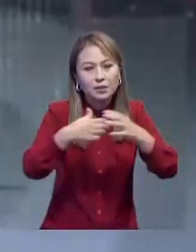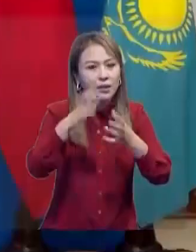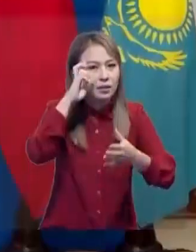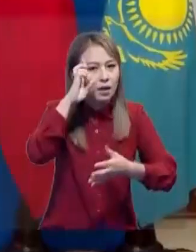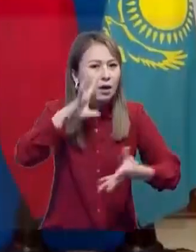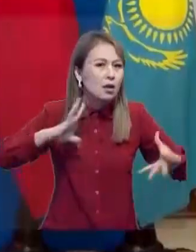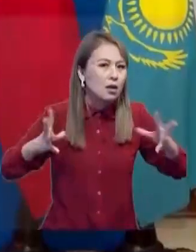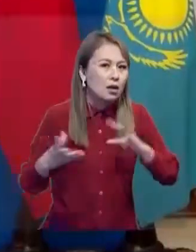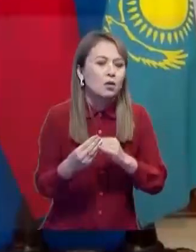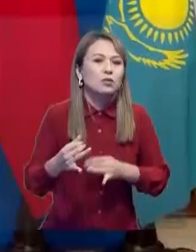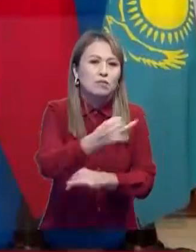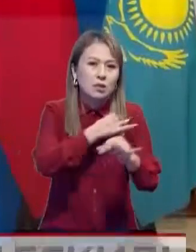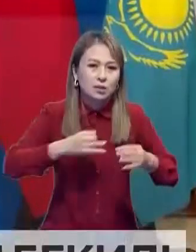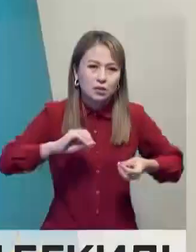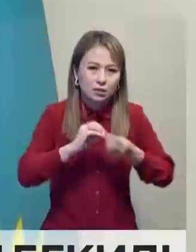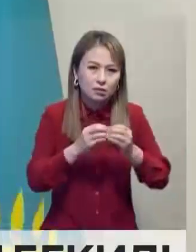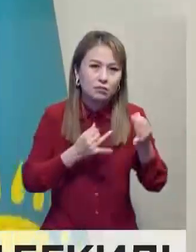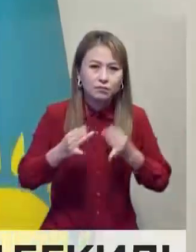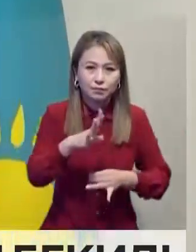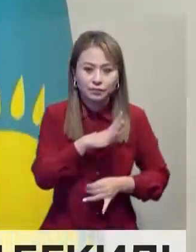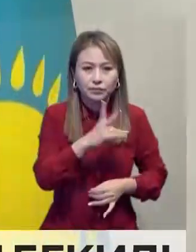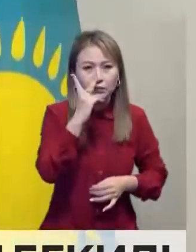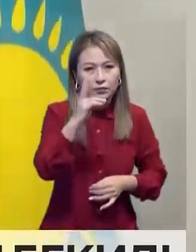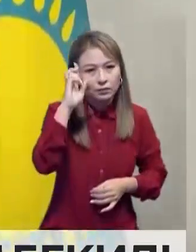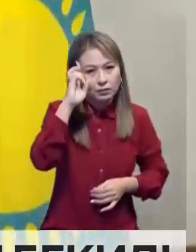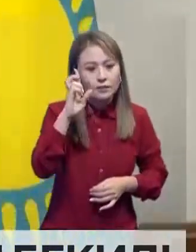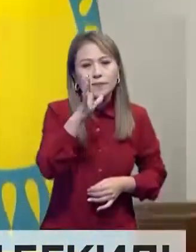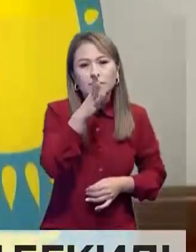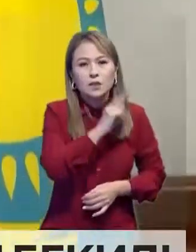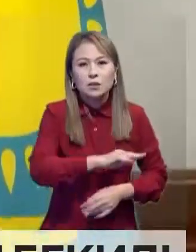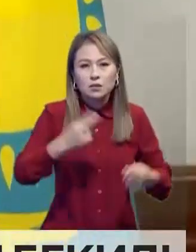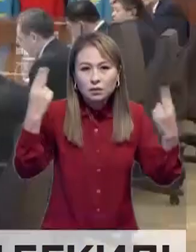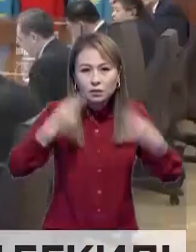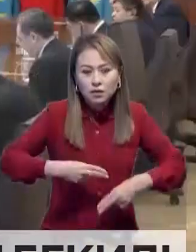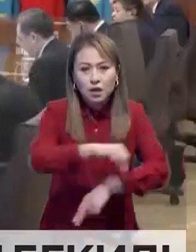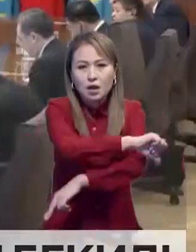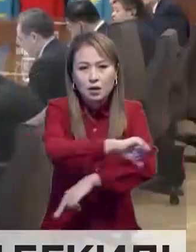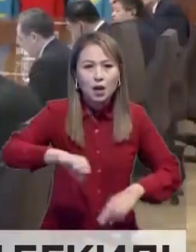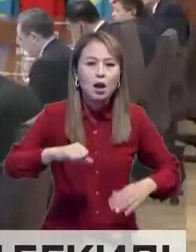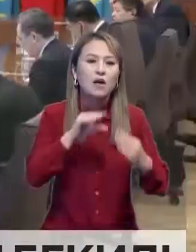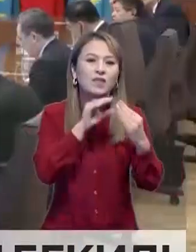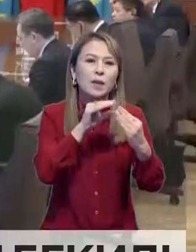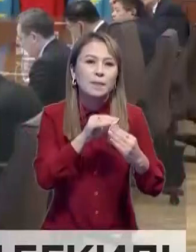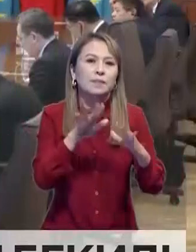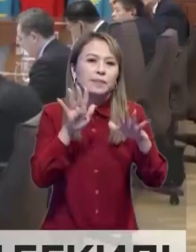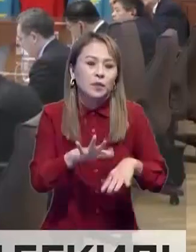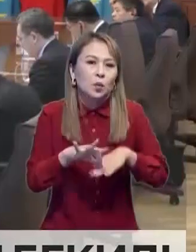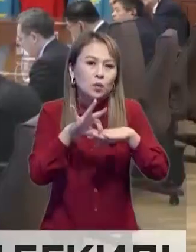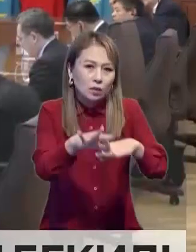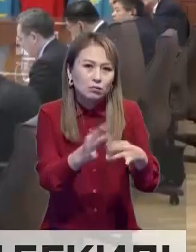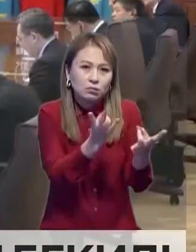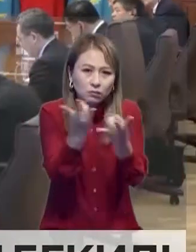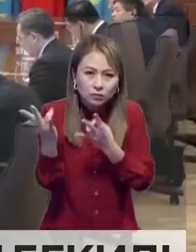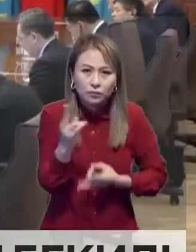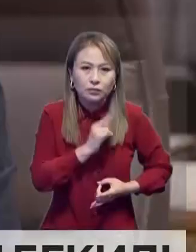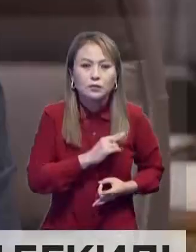да салалардағы мемлекетаралық ынтымақтастықтың ауқымды мәселелерін талқылады. Ал екі елдің кеден қызметі шекарадағы автомобиль